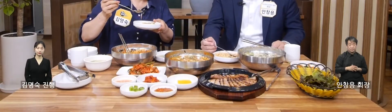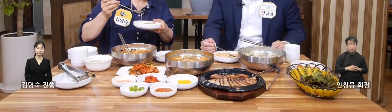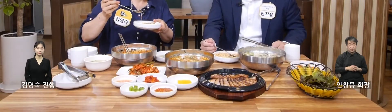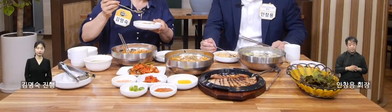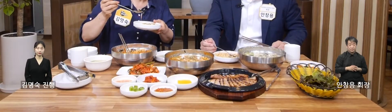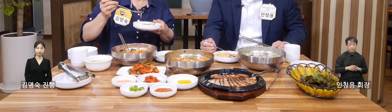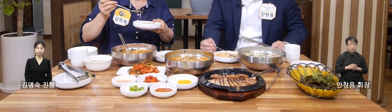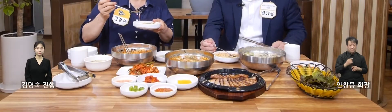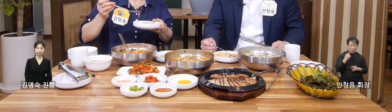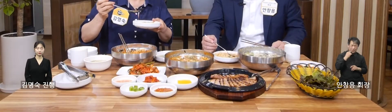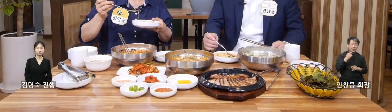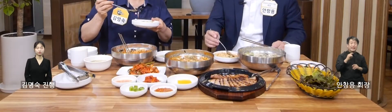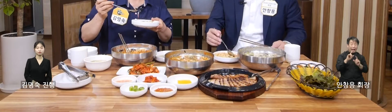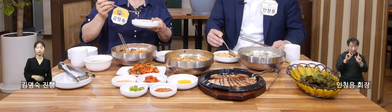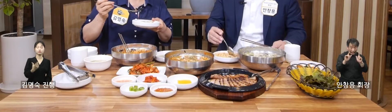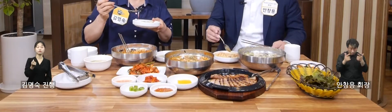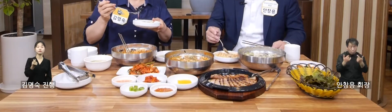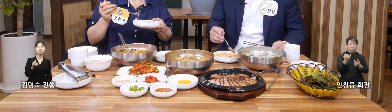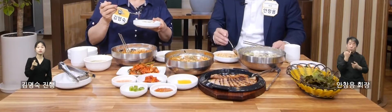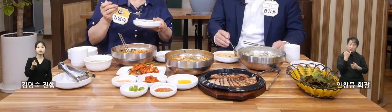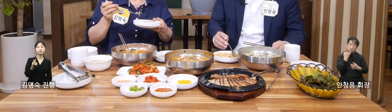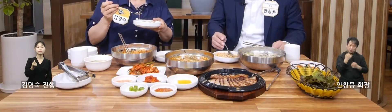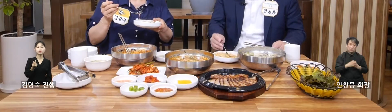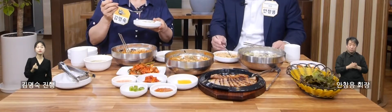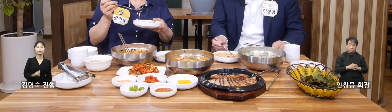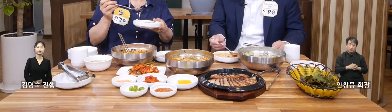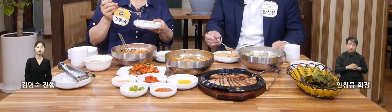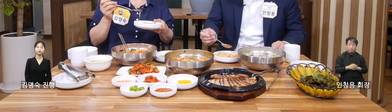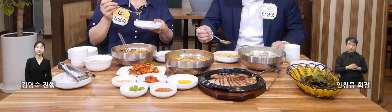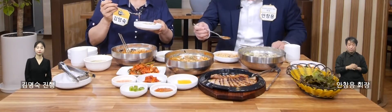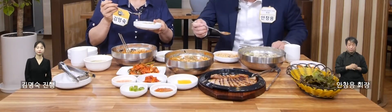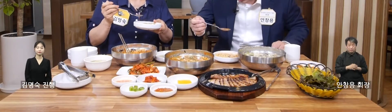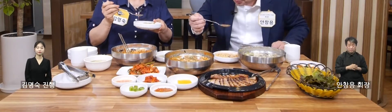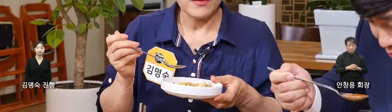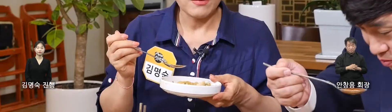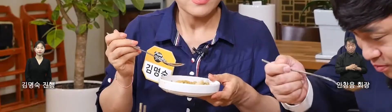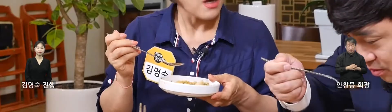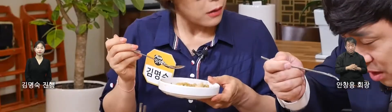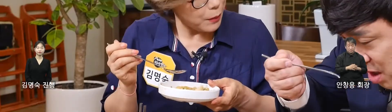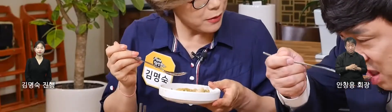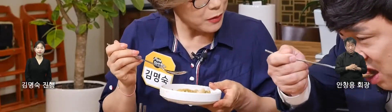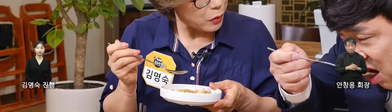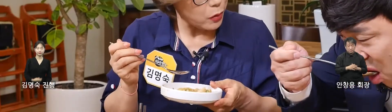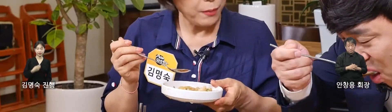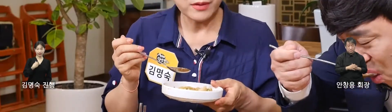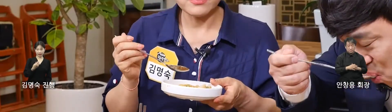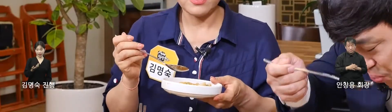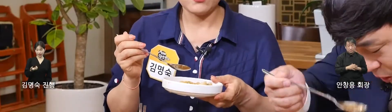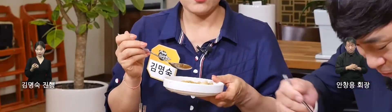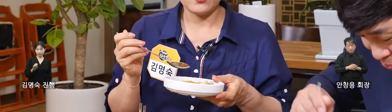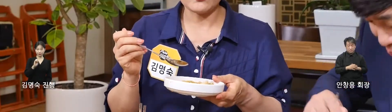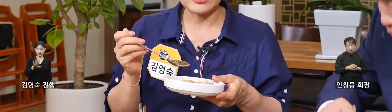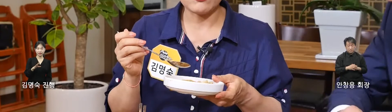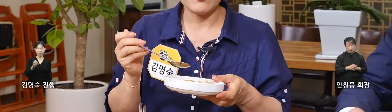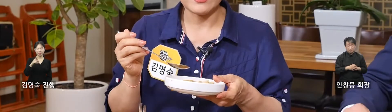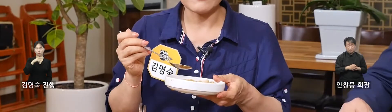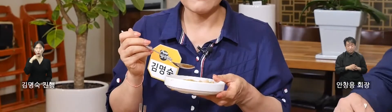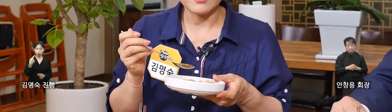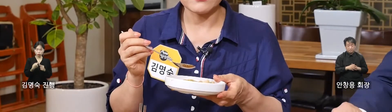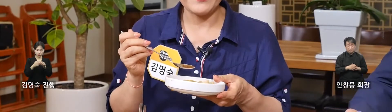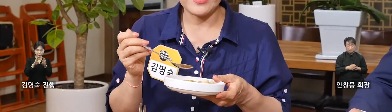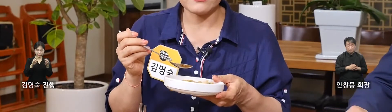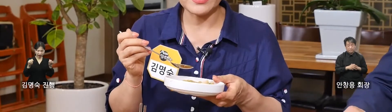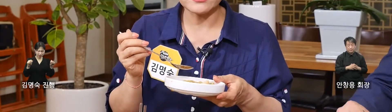그렇게 자극적이지 않고 네, 네. 괜찮은 것 같아요. 그래요. 제가 아까 말씀드렸던 막 그냥 고춧가루